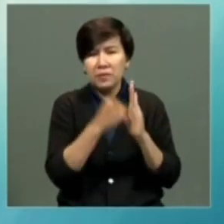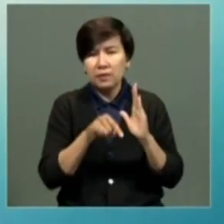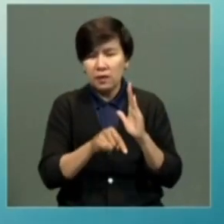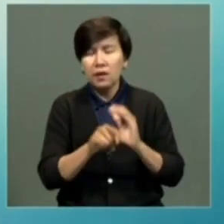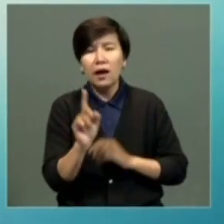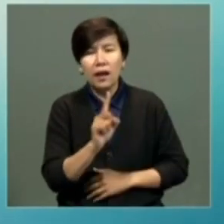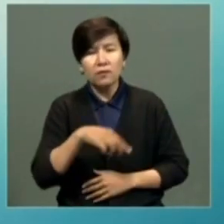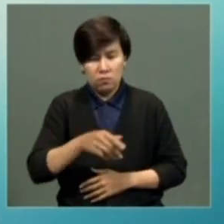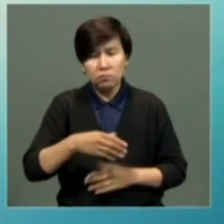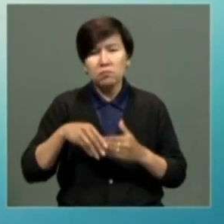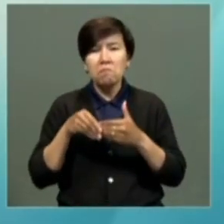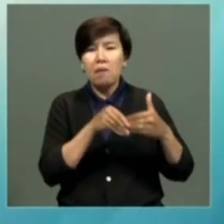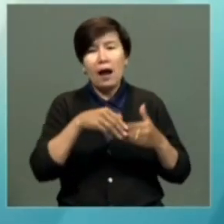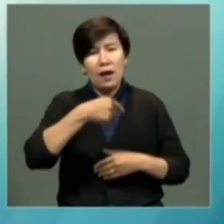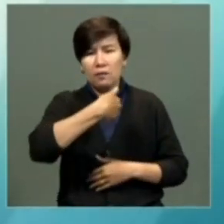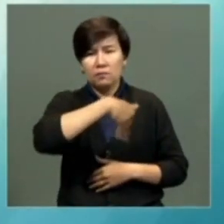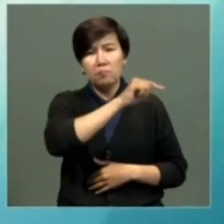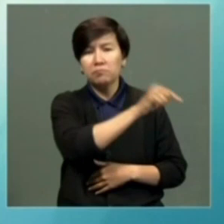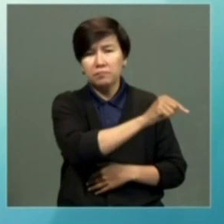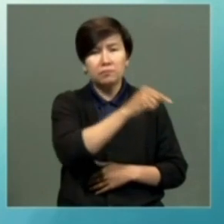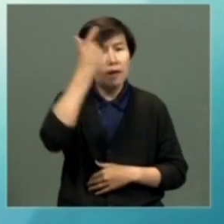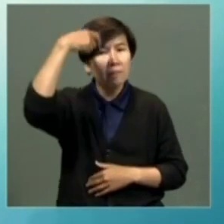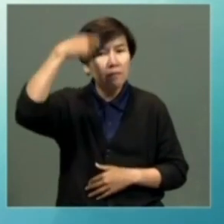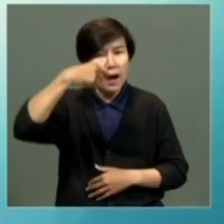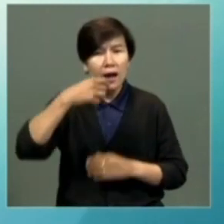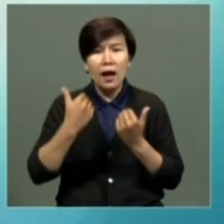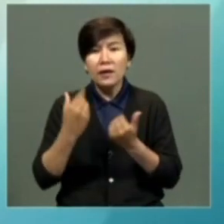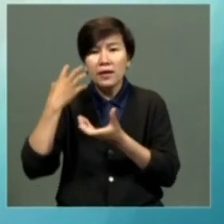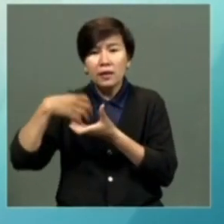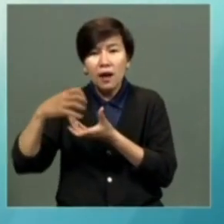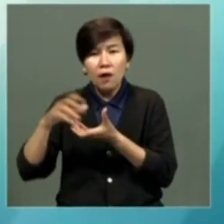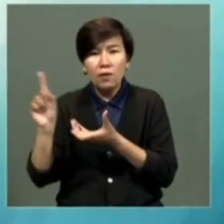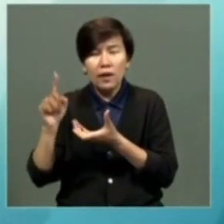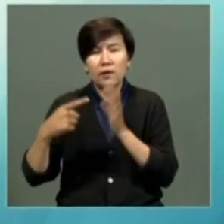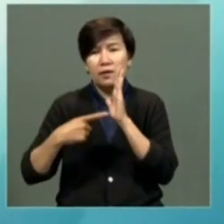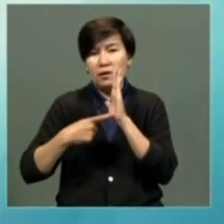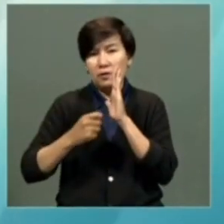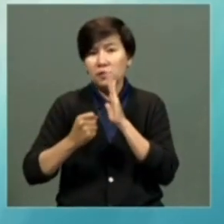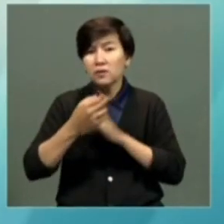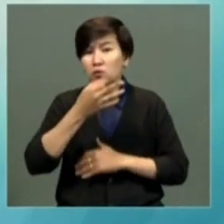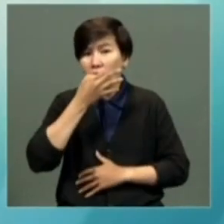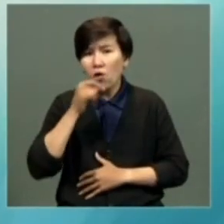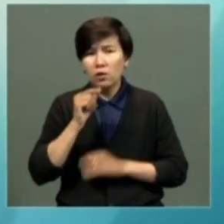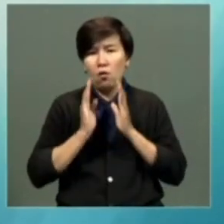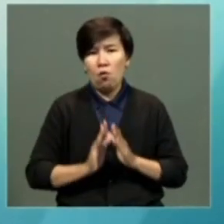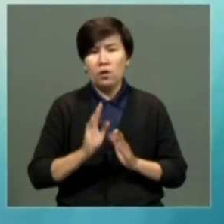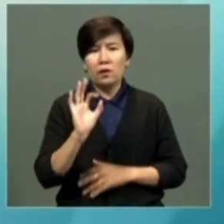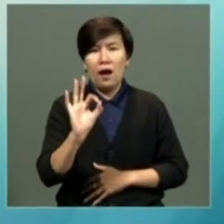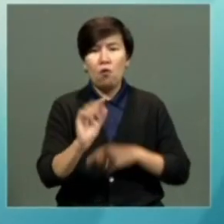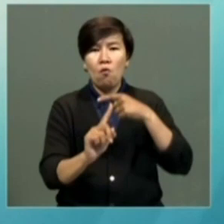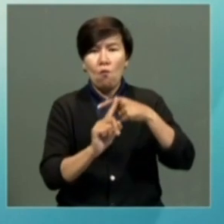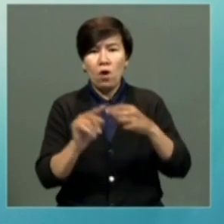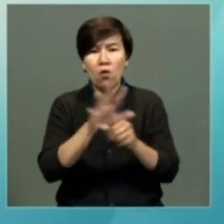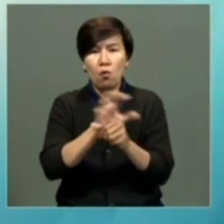ากเมียนมามาดูในกรณีที่เชื่อมโยงกับสมุทรสาครนะครับทั้งหมด9รายมีอยู่ที่ไหนบ้างสมุทรสาครเอง